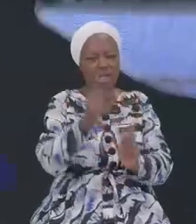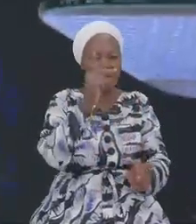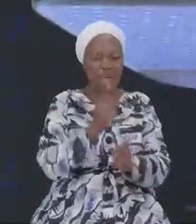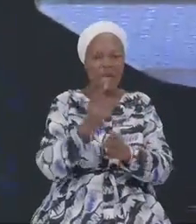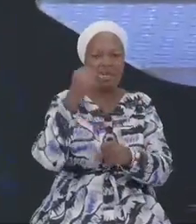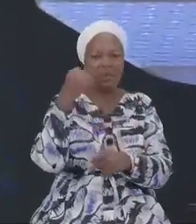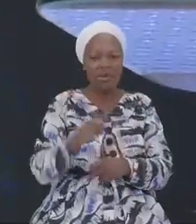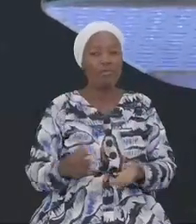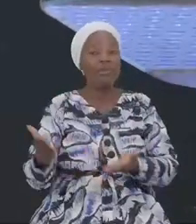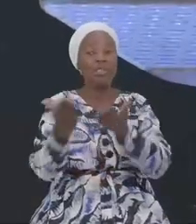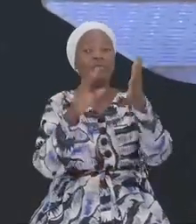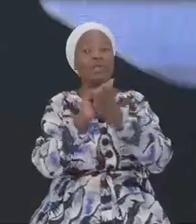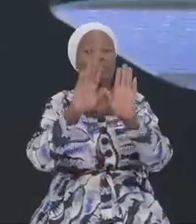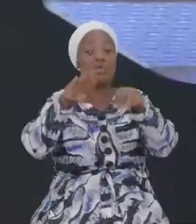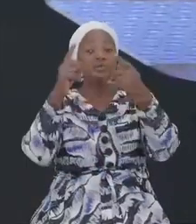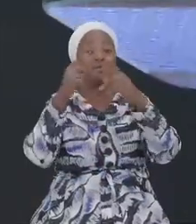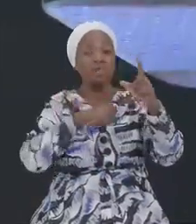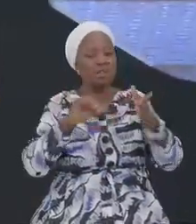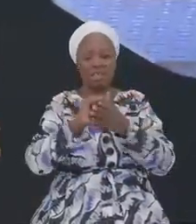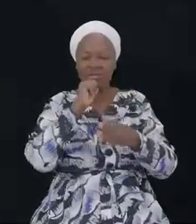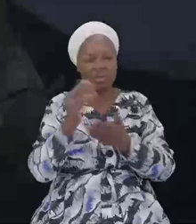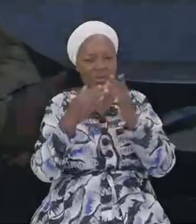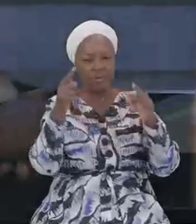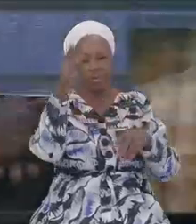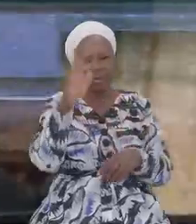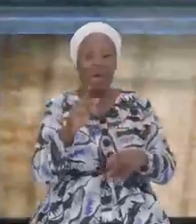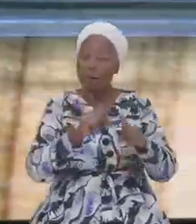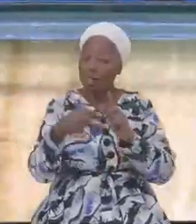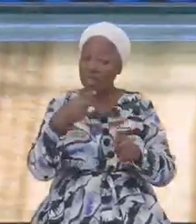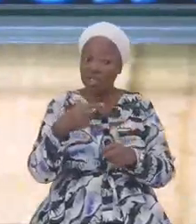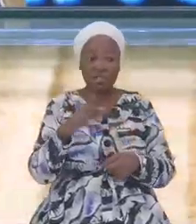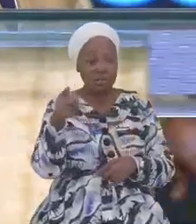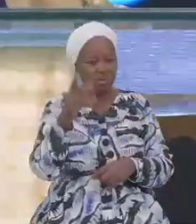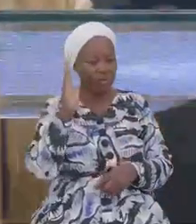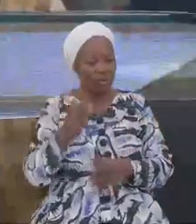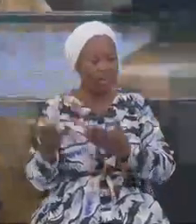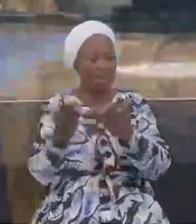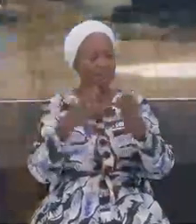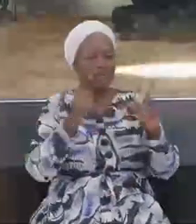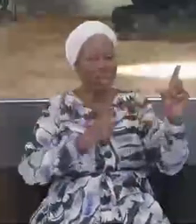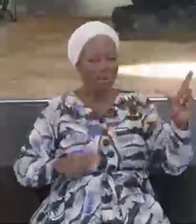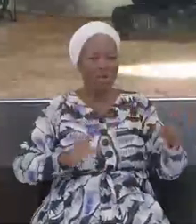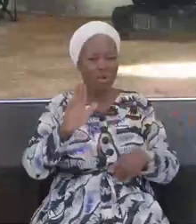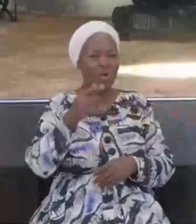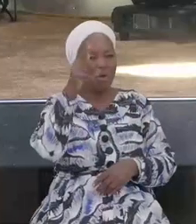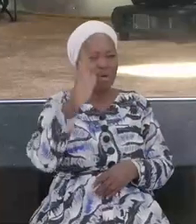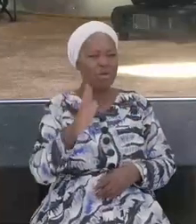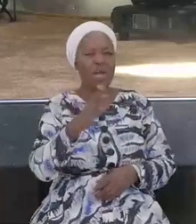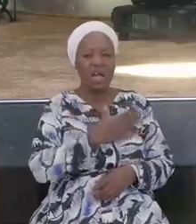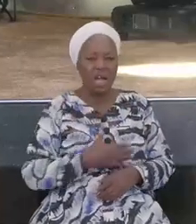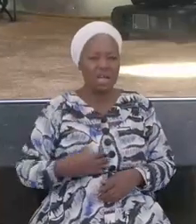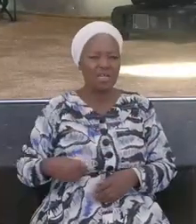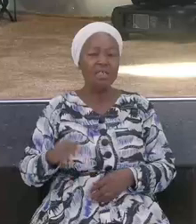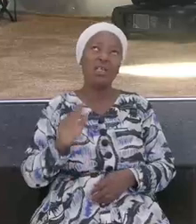vous rendez à Dieu. Non, ça, ce n'est pas le service à Dieu. Maintenant, il dit, vous servirez l'Éternel, votre Dieu, et